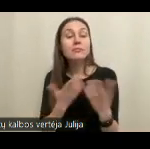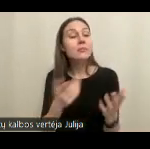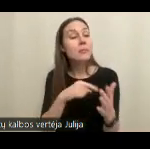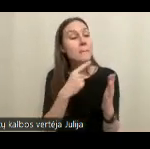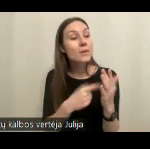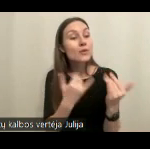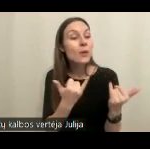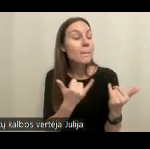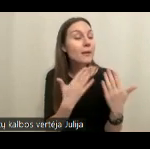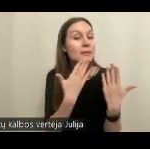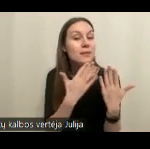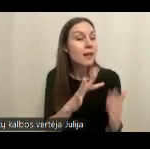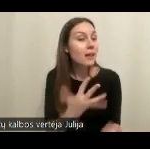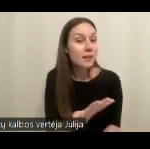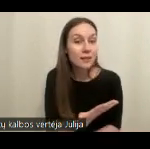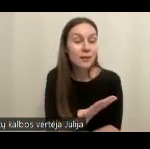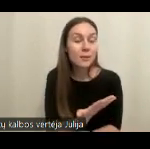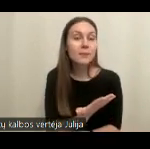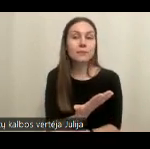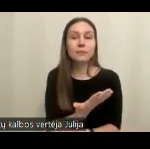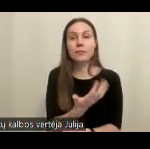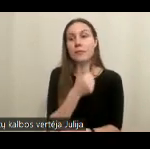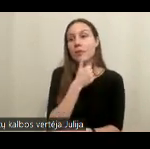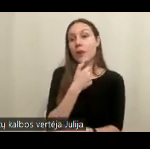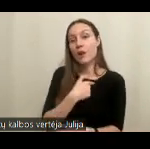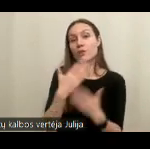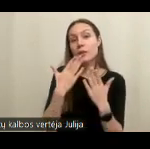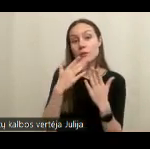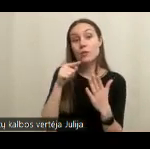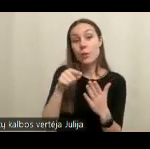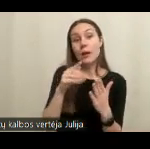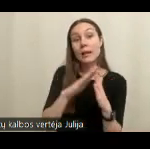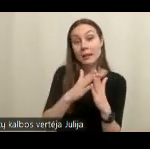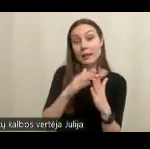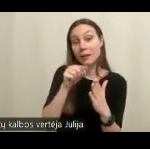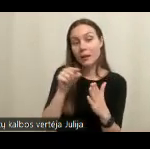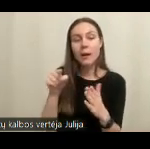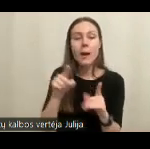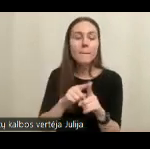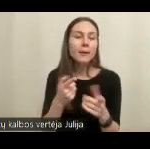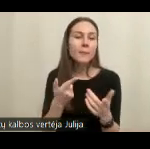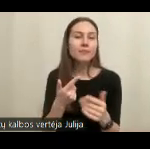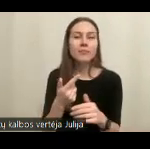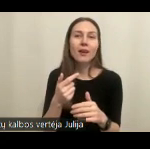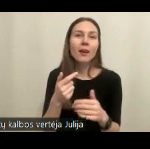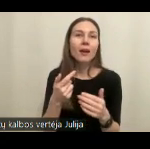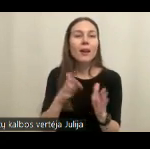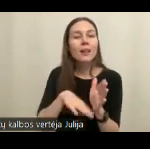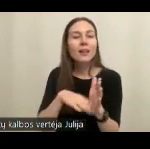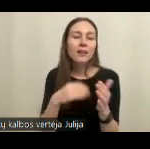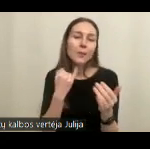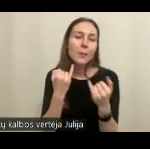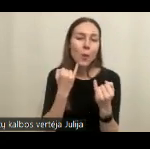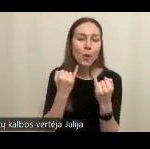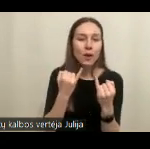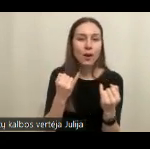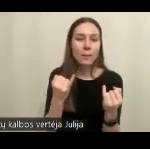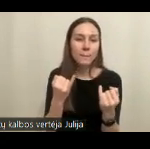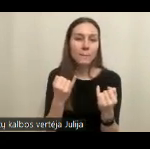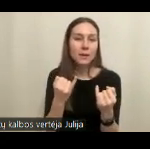šiuo metu? Ir, pavyzdžiui, aš skaičiau tą ir aną knygą. Tai yra tokie neoficialūs pokalbiai, tarsi